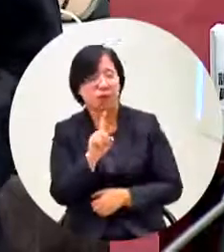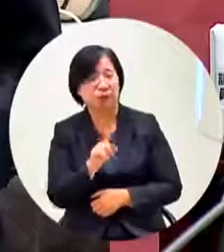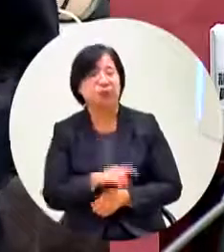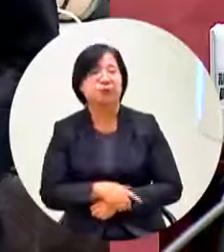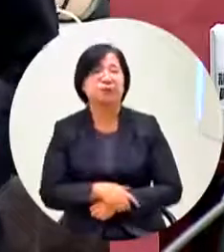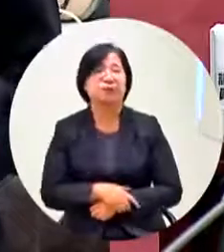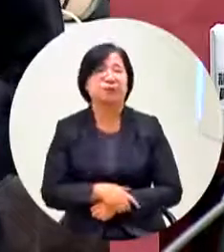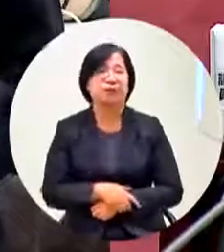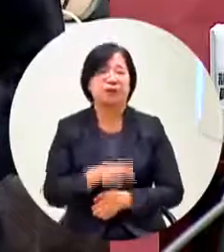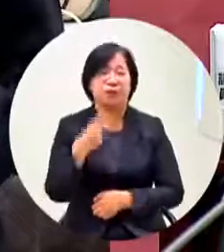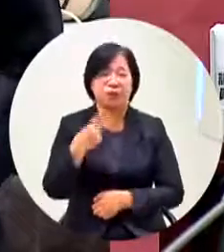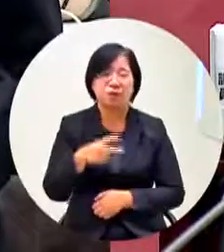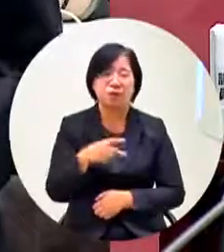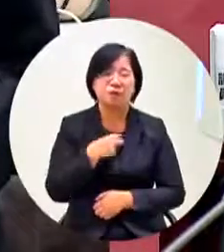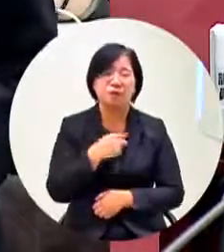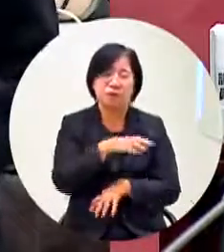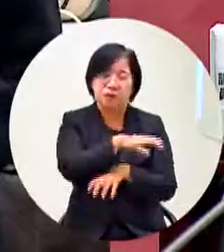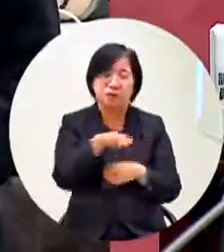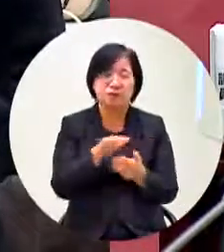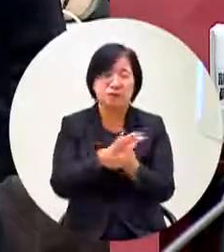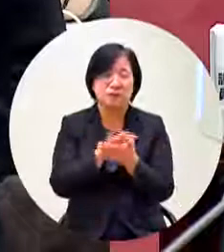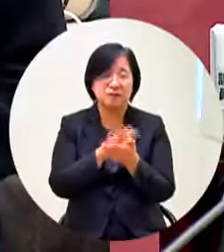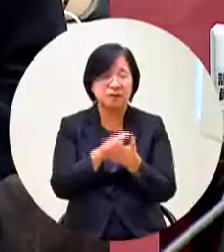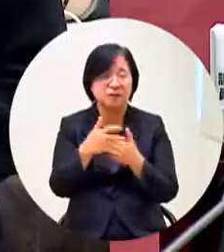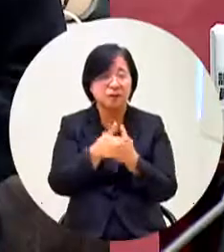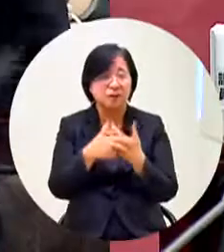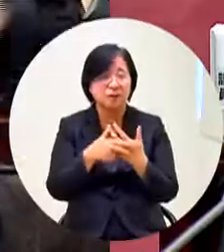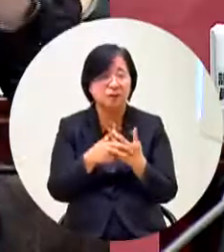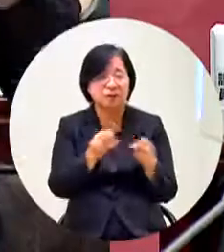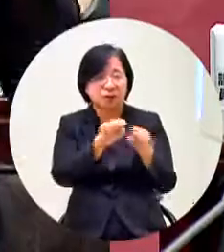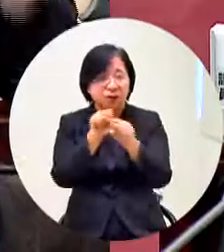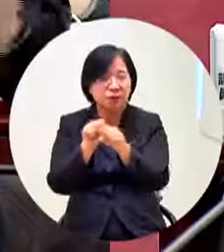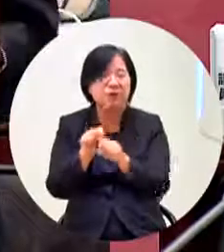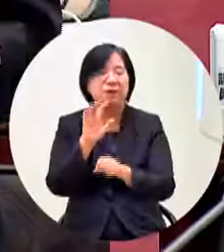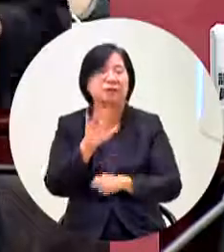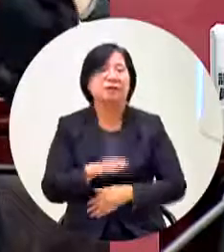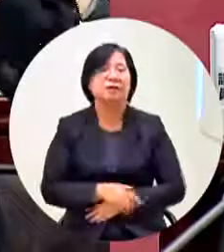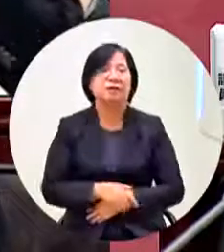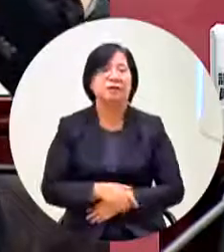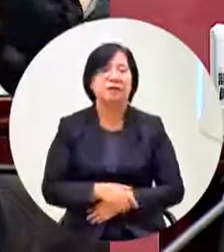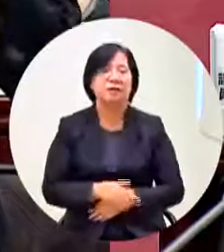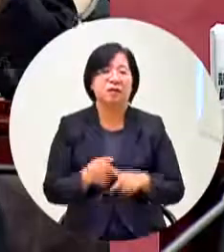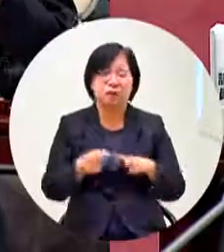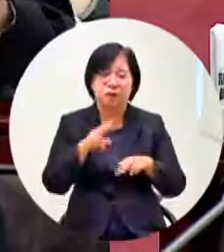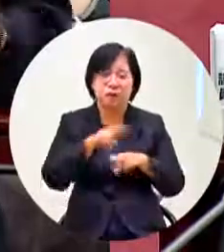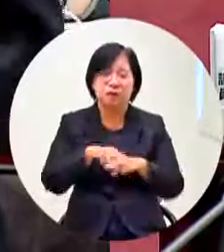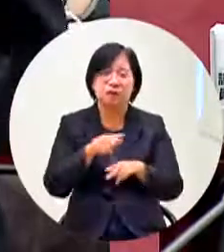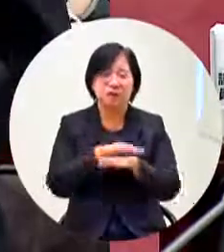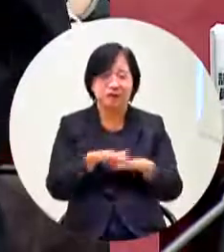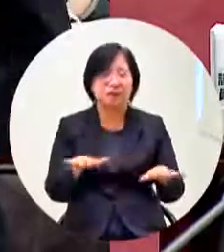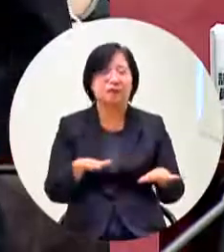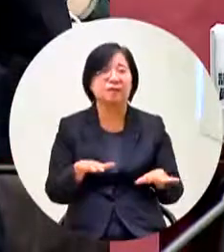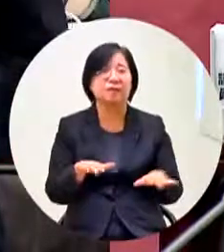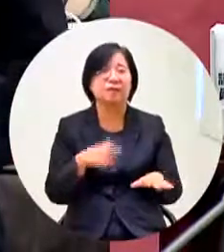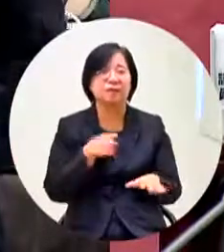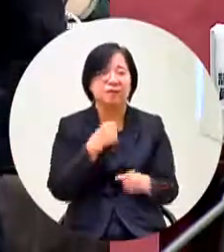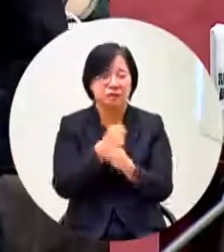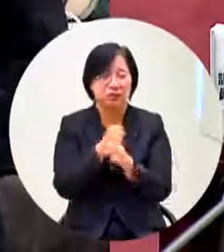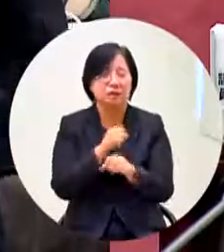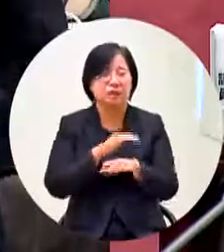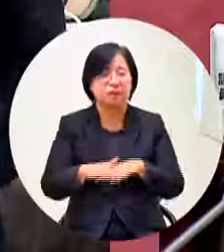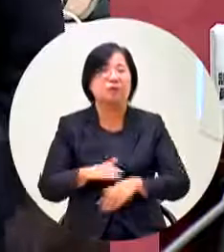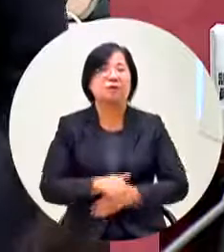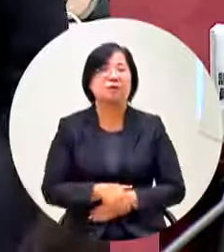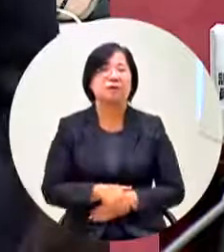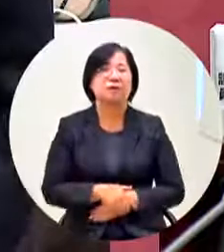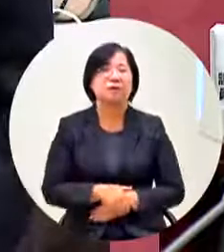或者是环境卫生的那一个朽坏的， 我跟你讲啊， 涉及到公共安全， 每 一 个公园其实都有它的